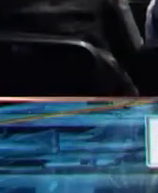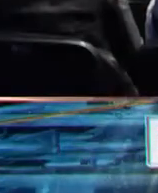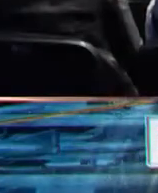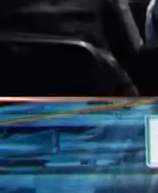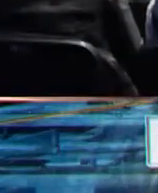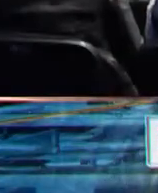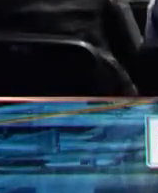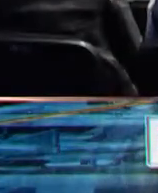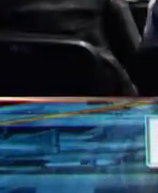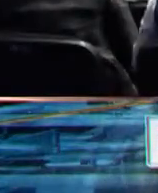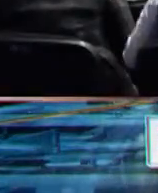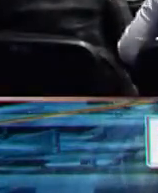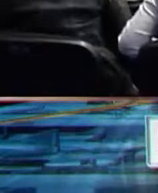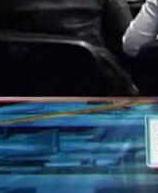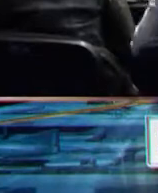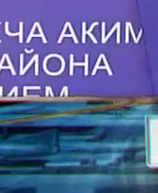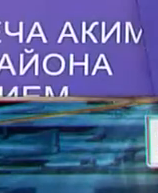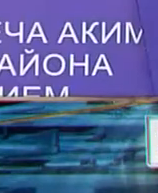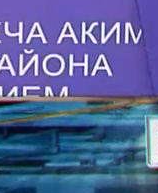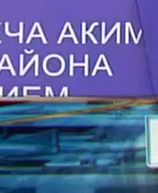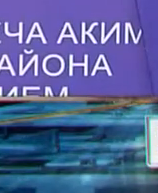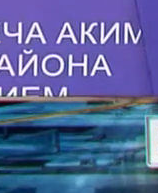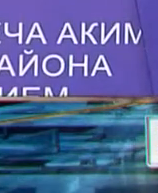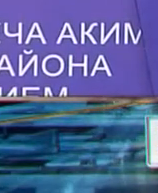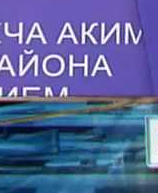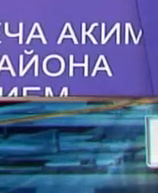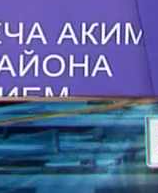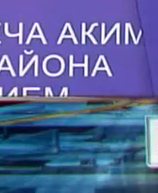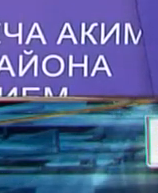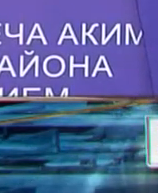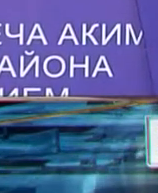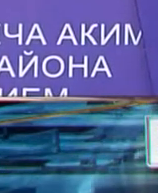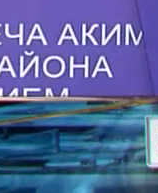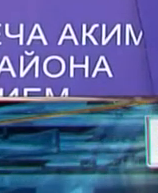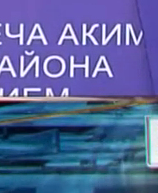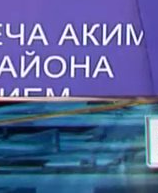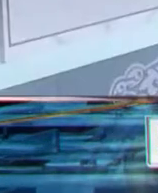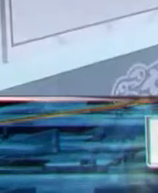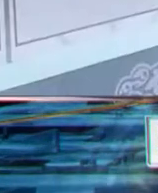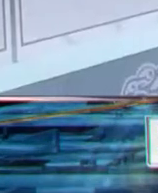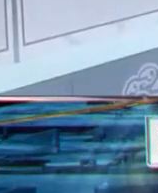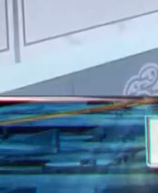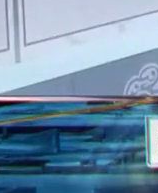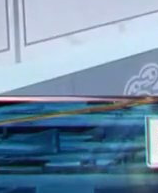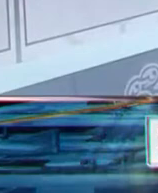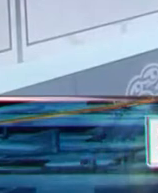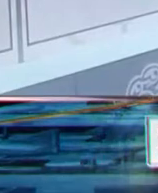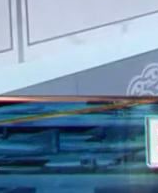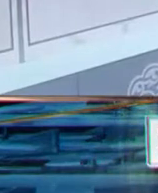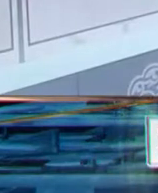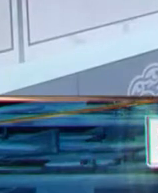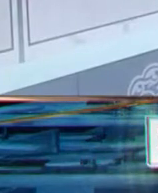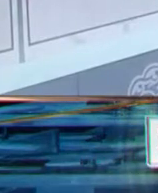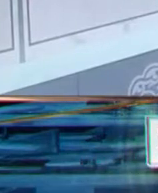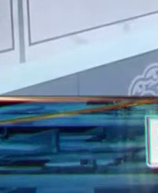Іле облыс экономикасын ілгерілетіп тұрған әр аудан 2019 жылы өнеркәсіпте 324 миллион теңгенің өнімі өндірілді. Бүгін